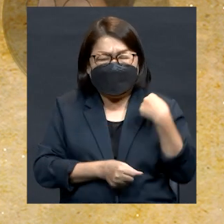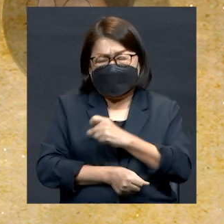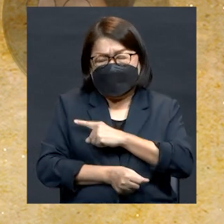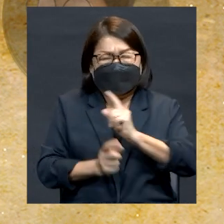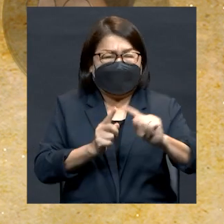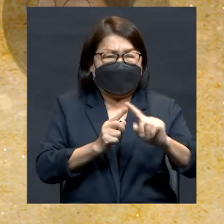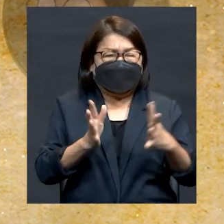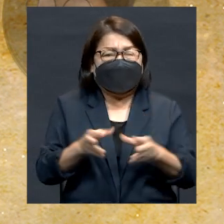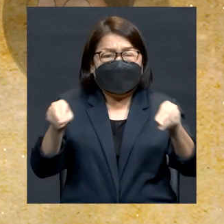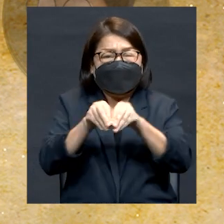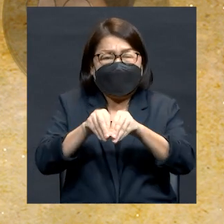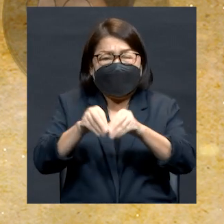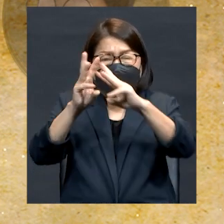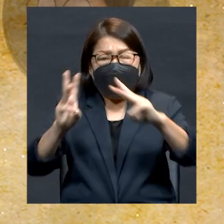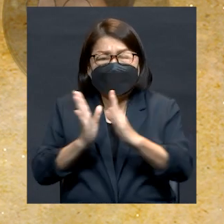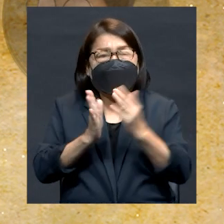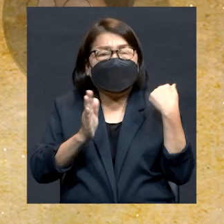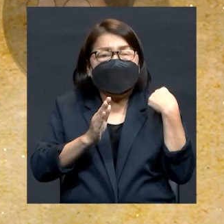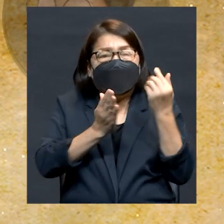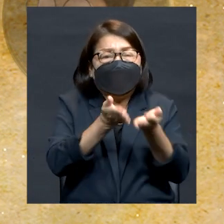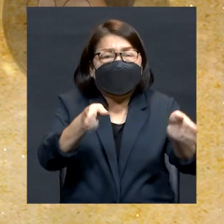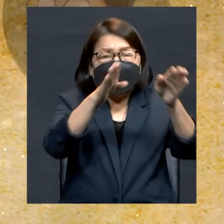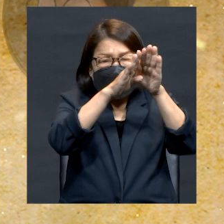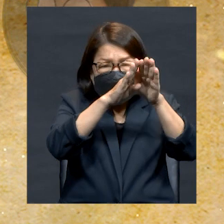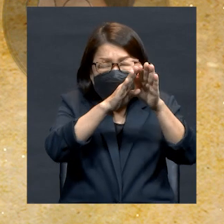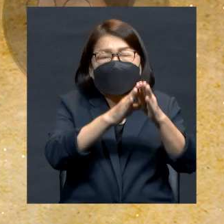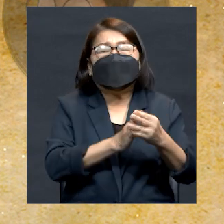านเมืองเรามีคนจากหลายศาสนาอย่างใกล้ๆวัด